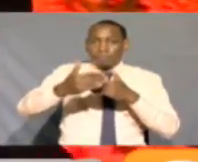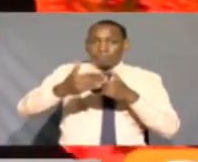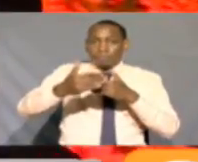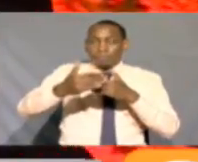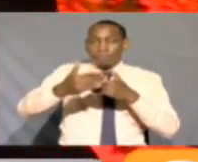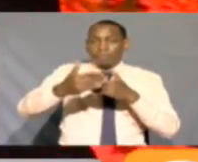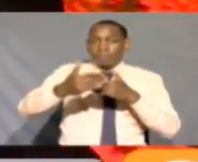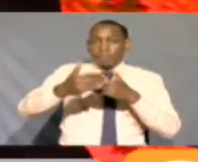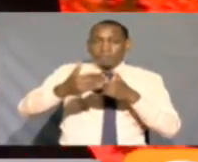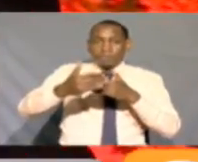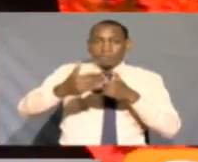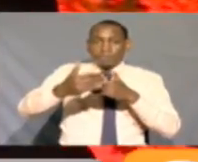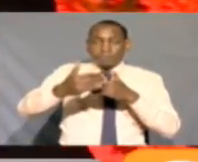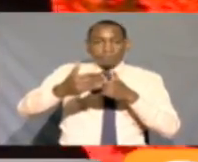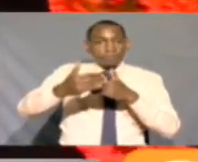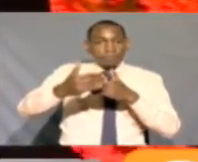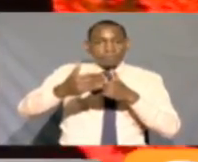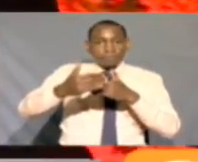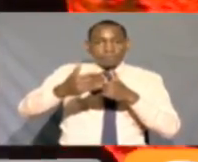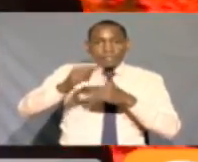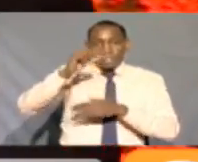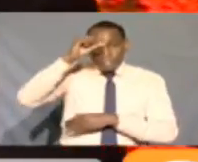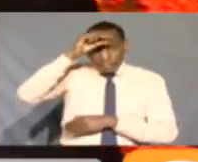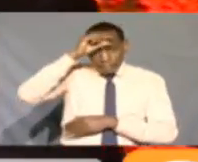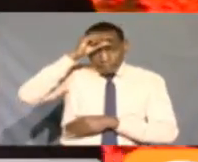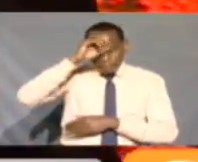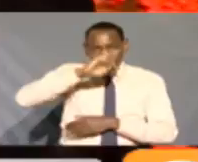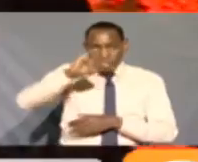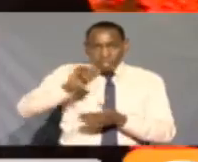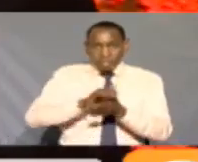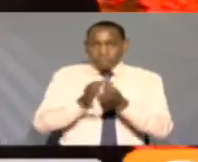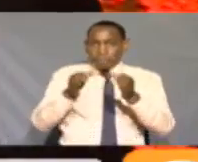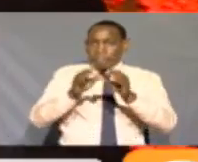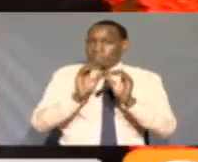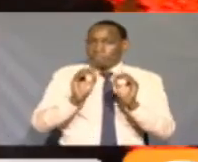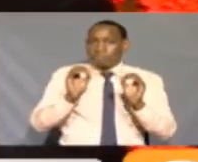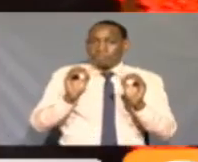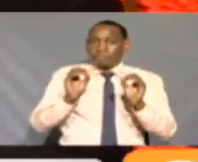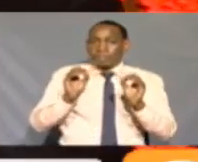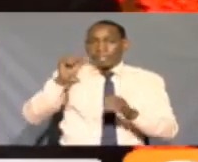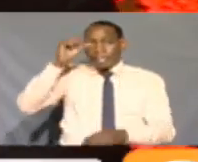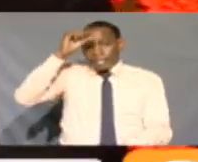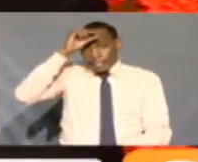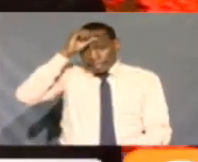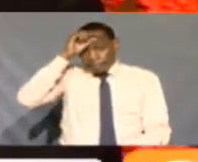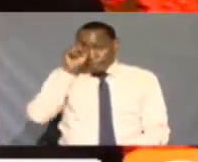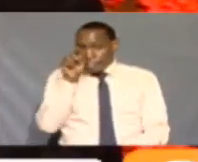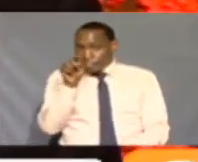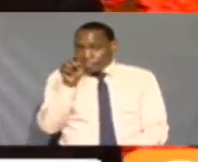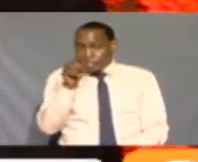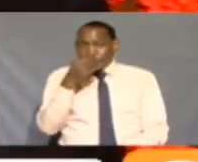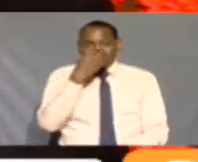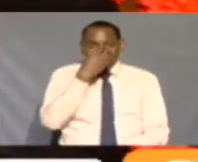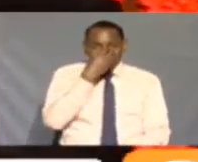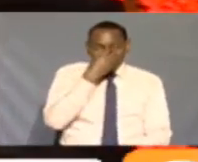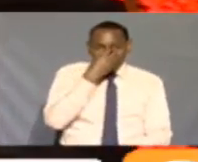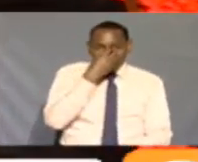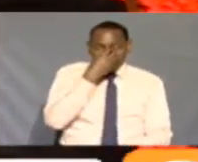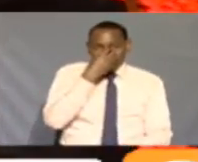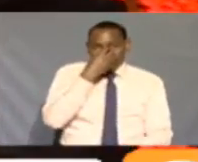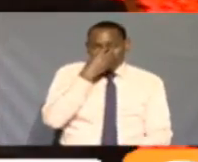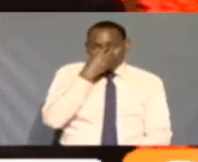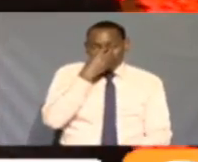hii serikali haikuwa ya Jubilee. Hii serikali ni ya William Ruto